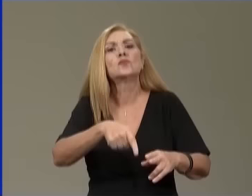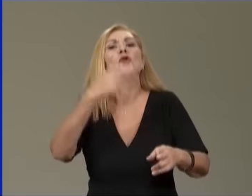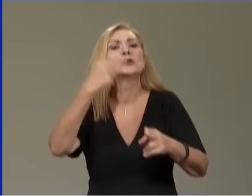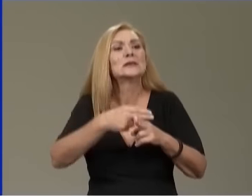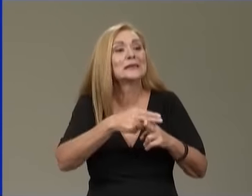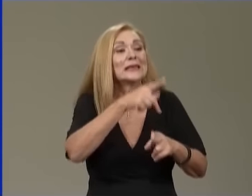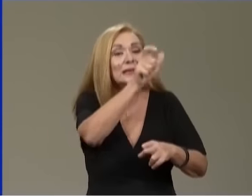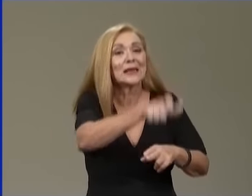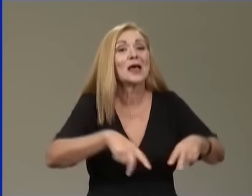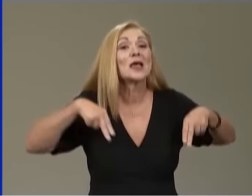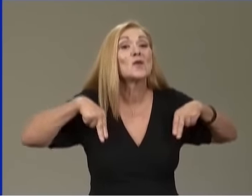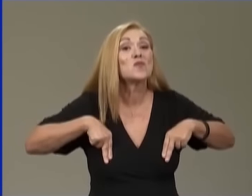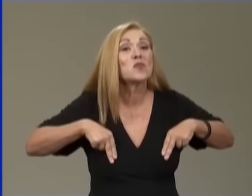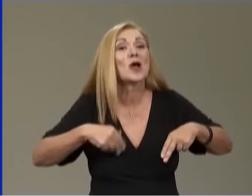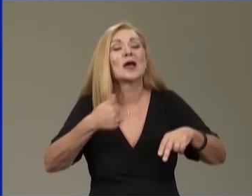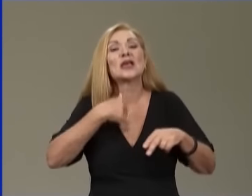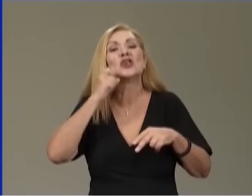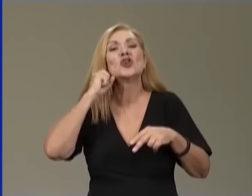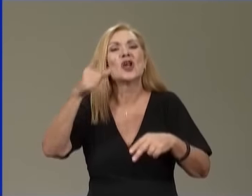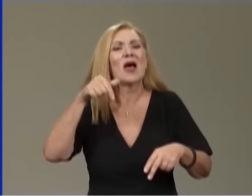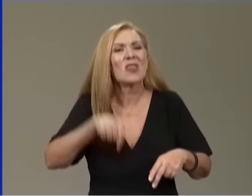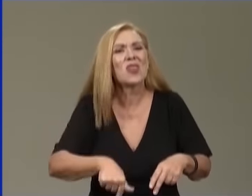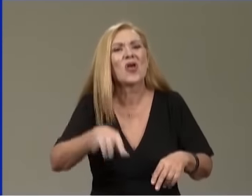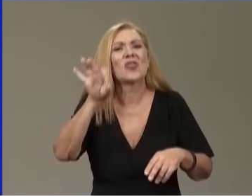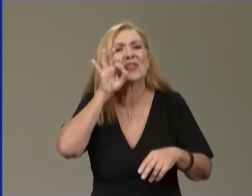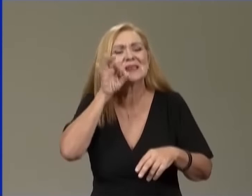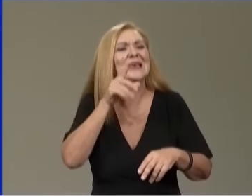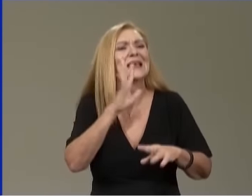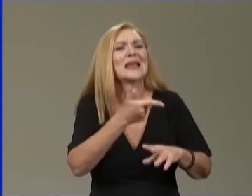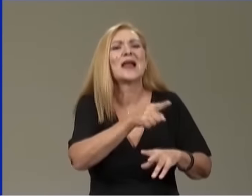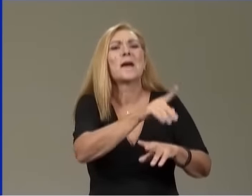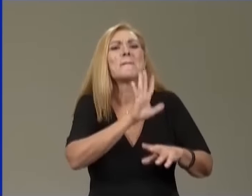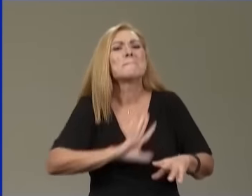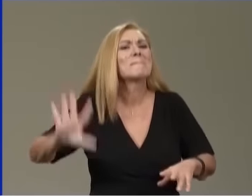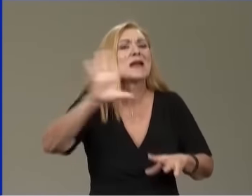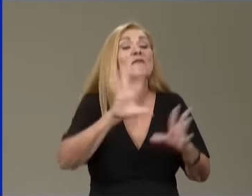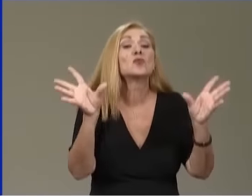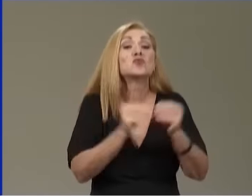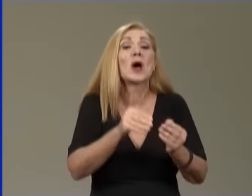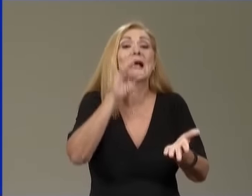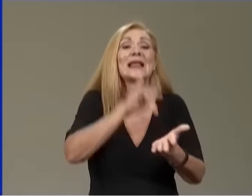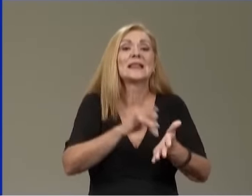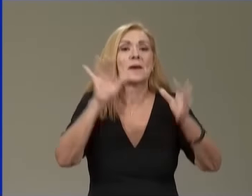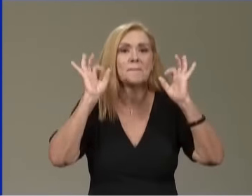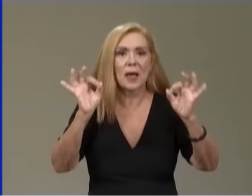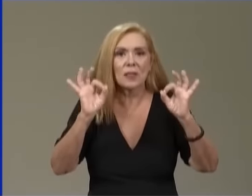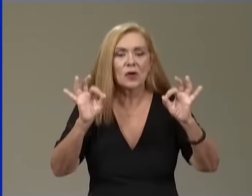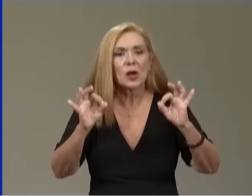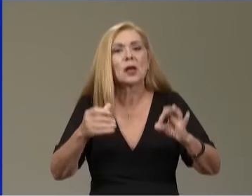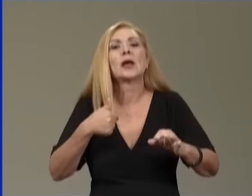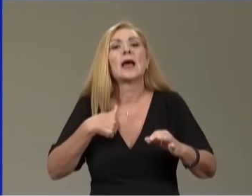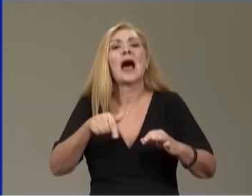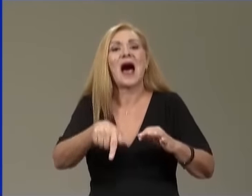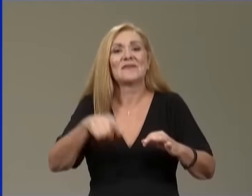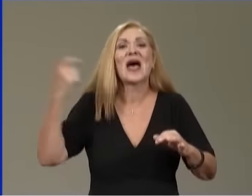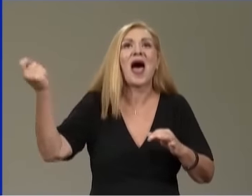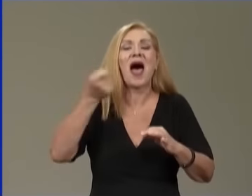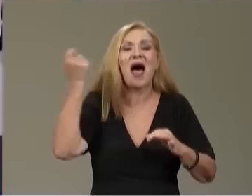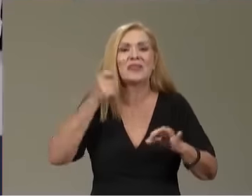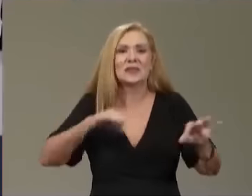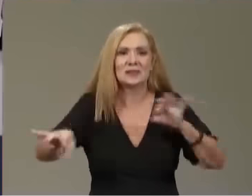Υπουργέ, εκδήλωσης που κάναμε εδώ στη Θεσσαλονίκη, κύριε Περιφερειάρχα, για την Κεντρική Μακεδονία, θα συνεχίσουμε αυτήν την εθνική